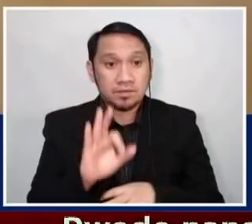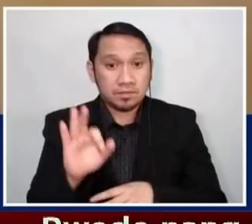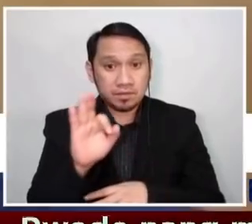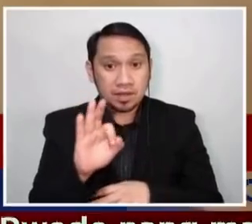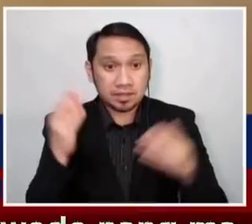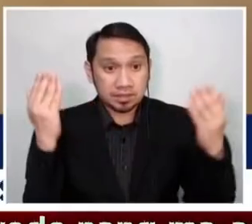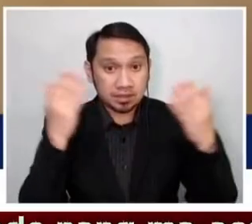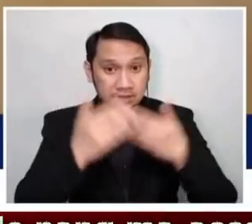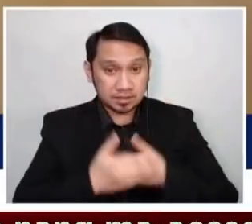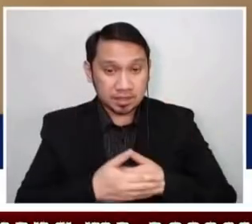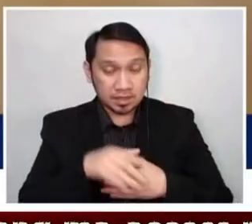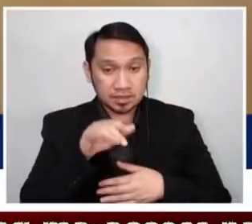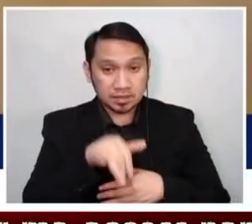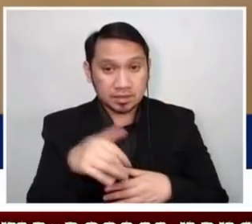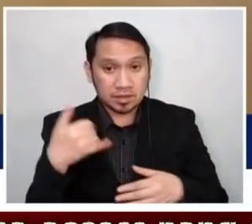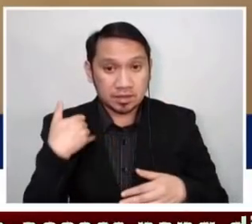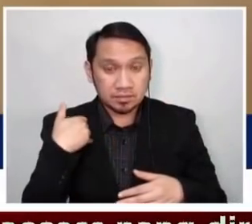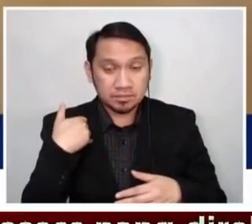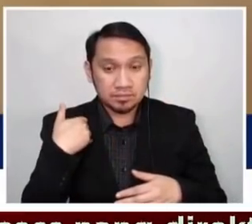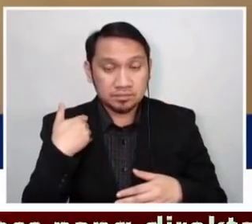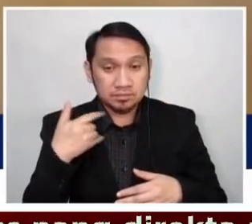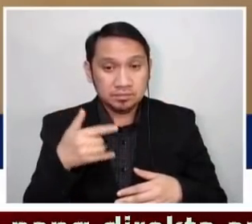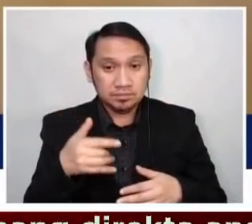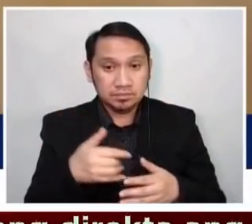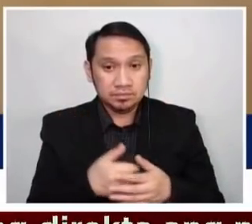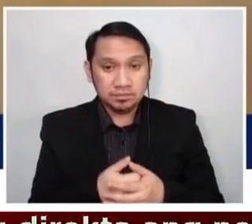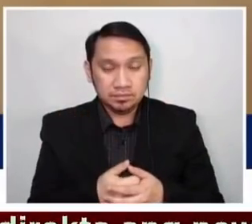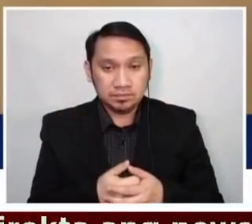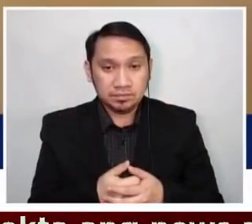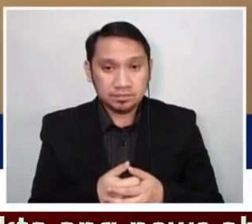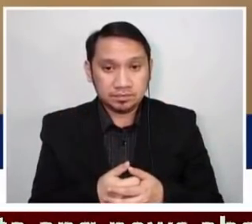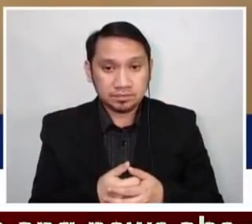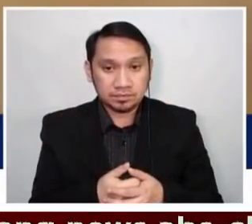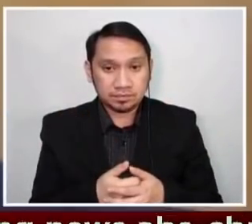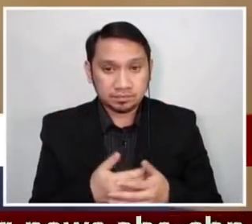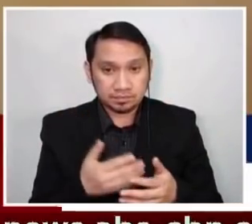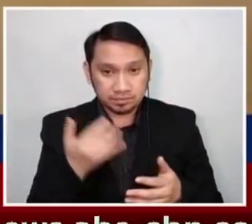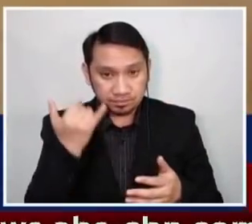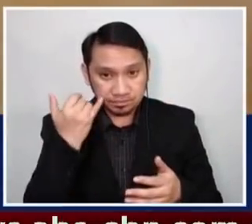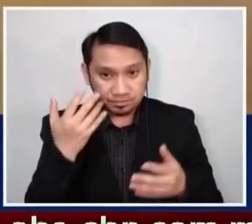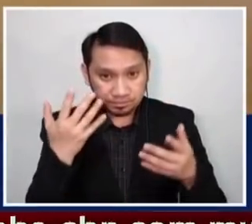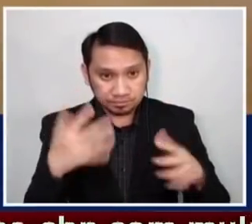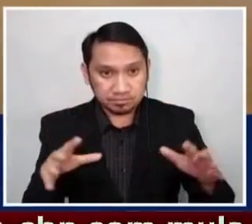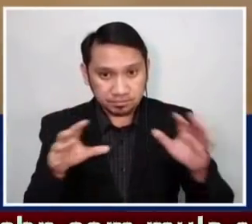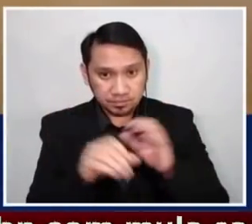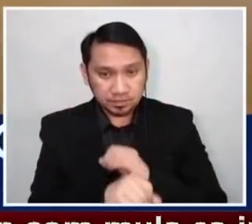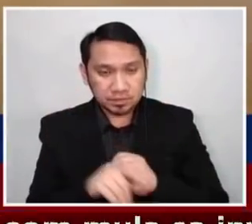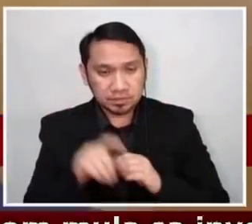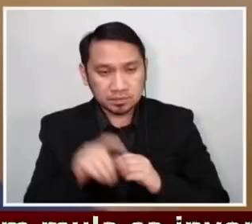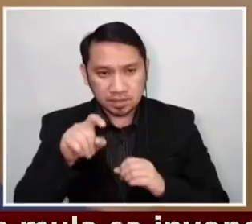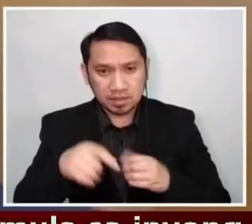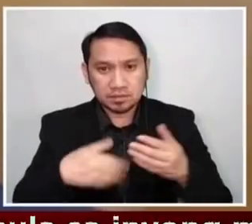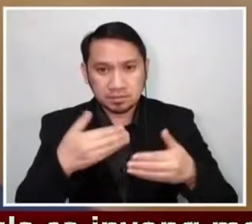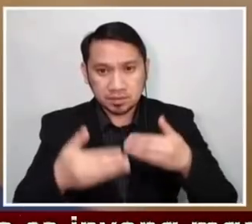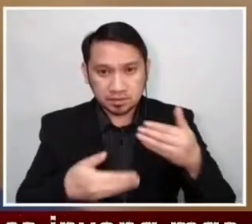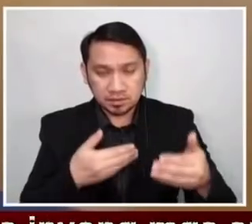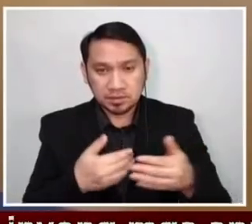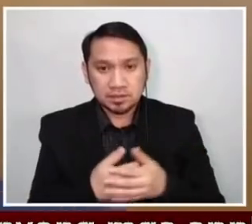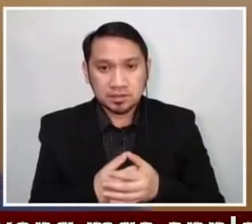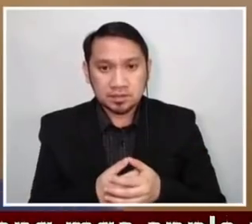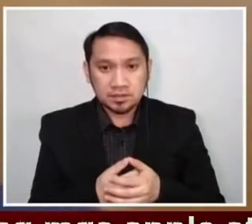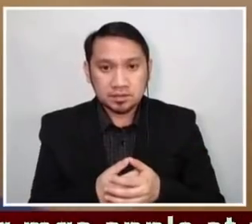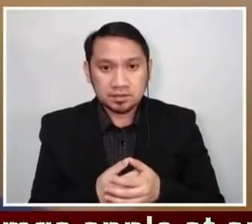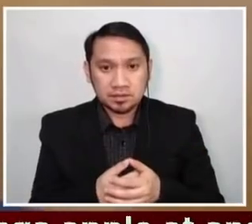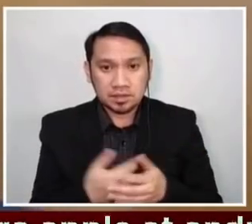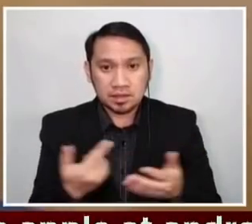sections in our ports try to render overtime service during Fridays para lang maitapos lahat ng kailangan iproseso ng time yun. And